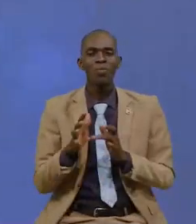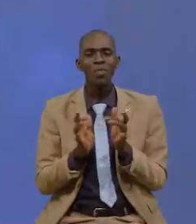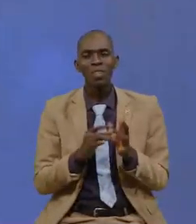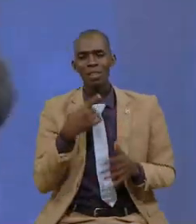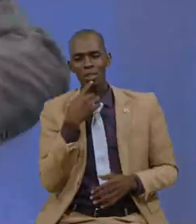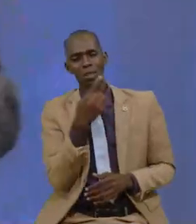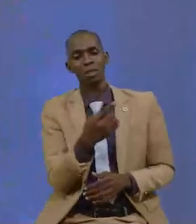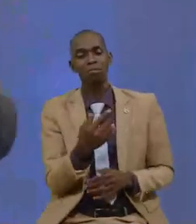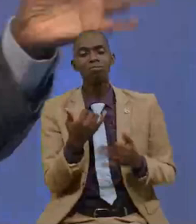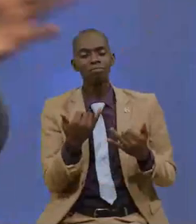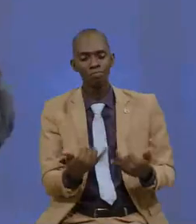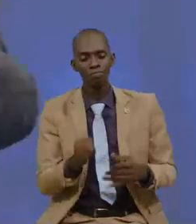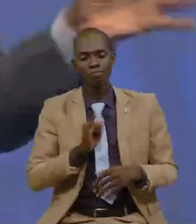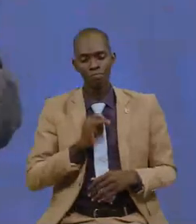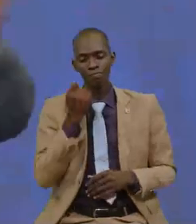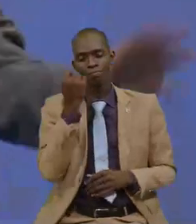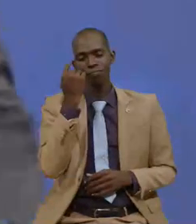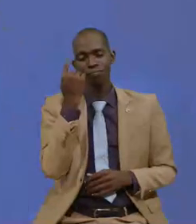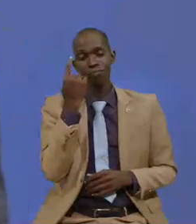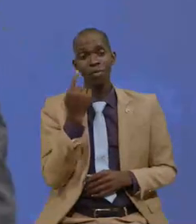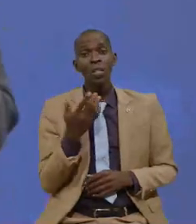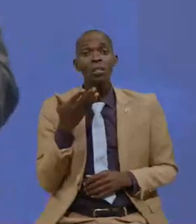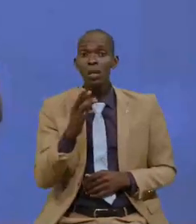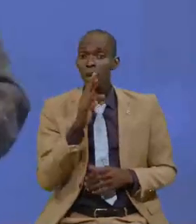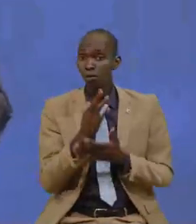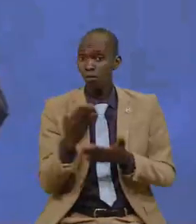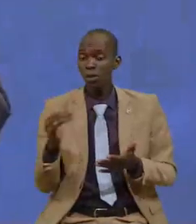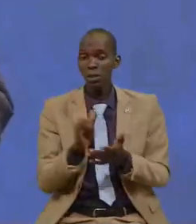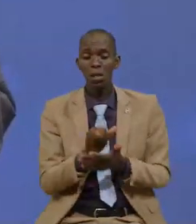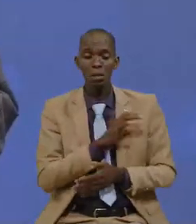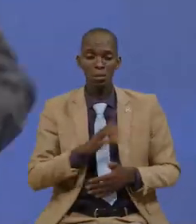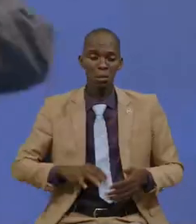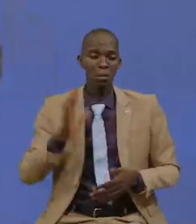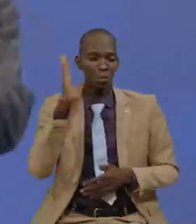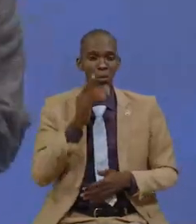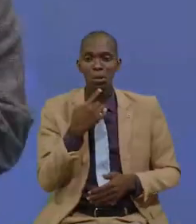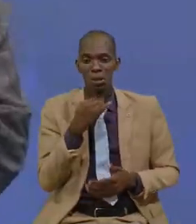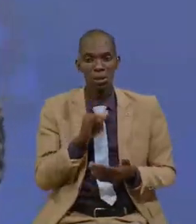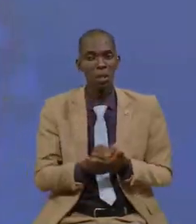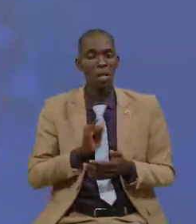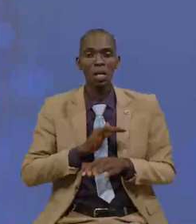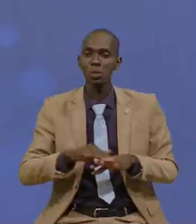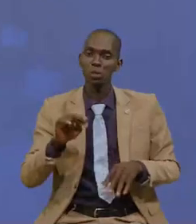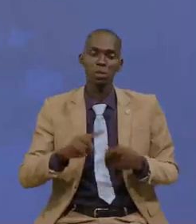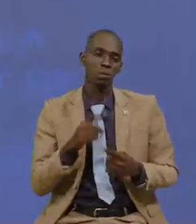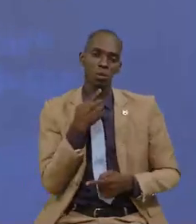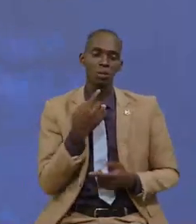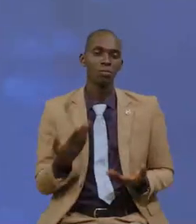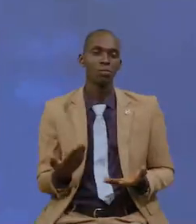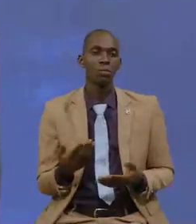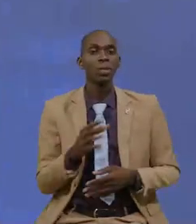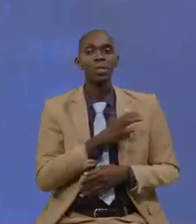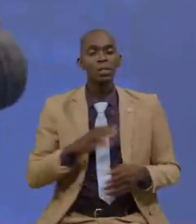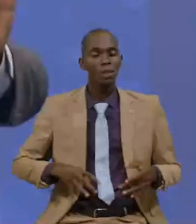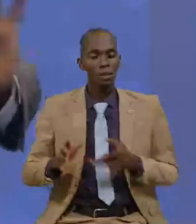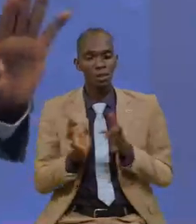cela. Mais Jésus a dit, maintenant comprenez, il y a des choses que Christ va dire que je ne dois pas le dire. Christ a